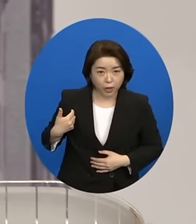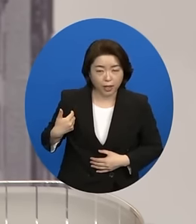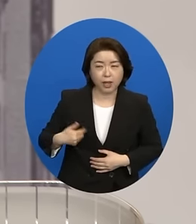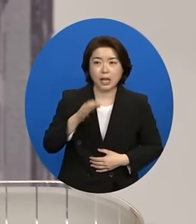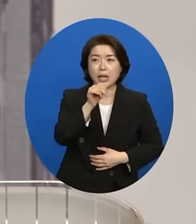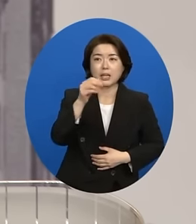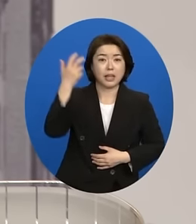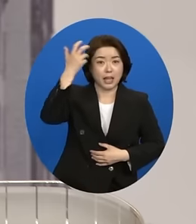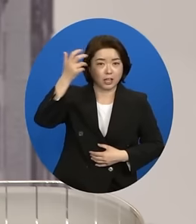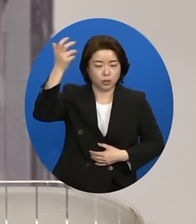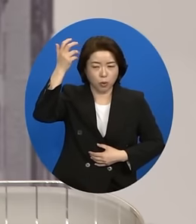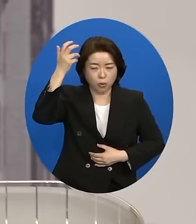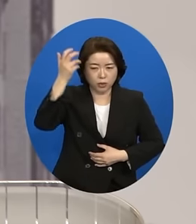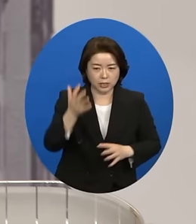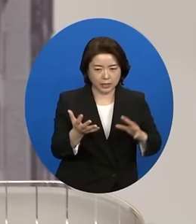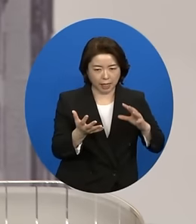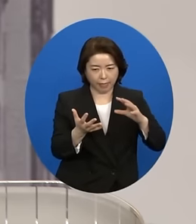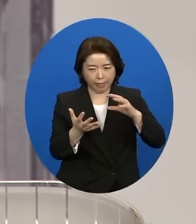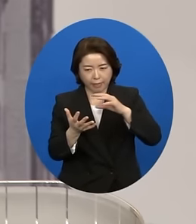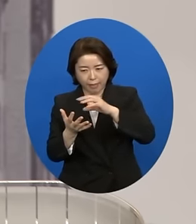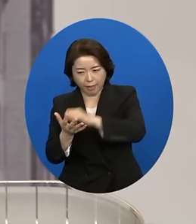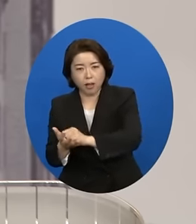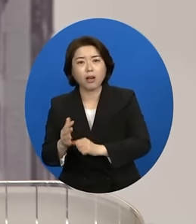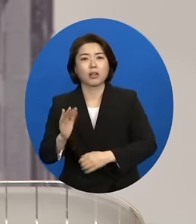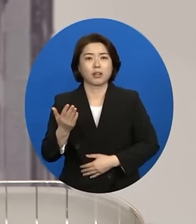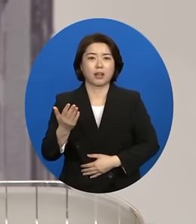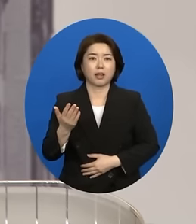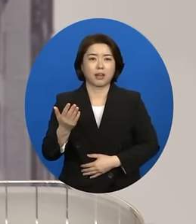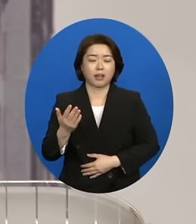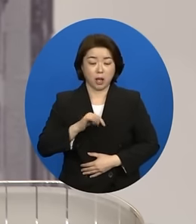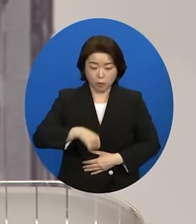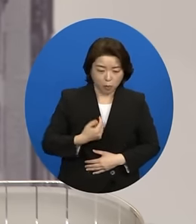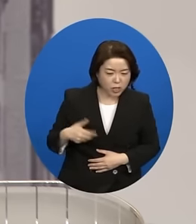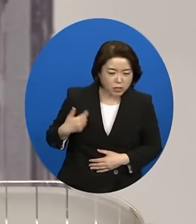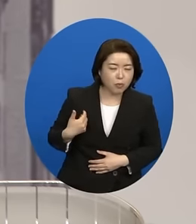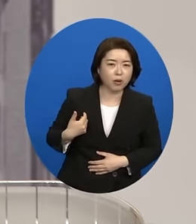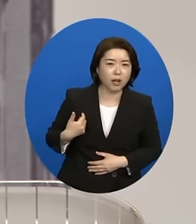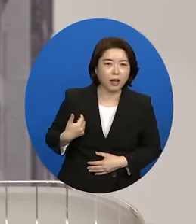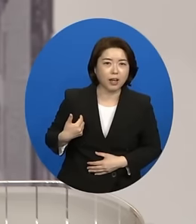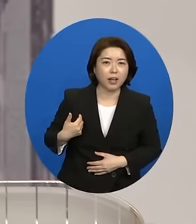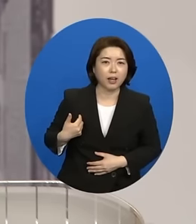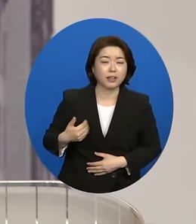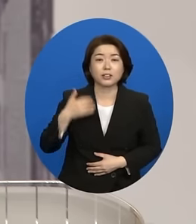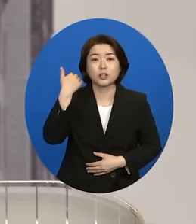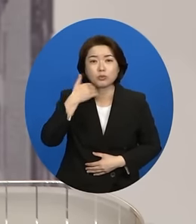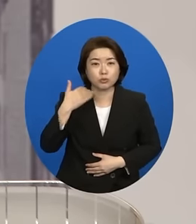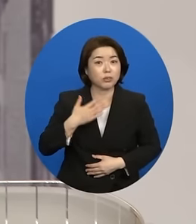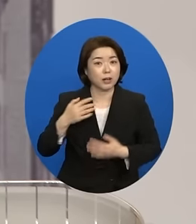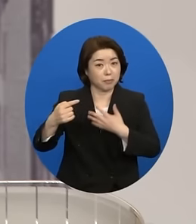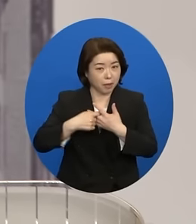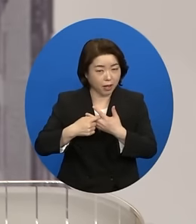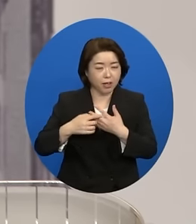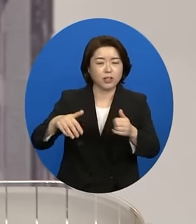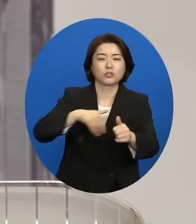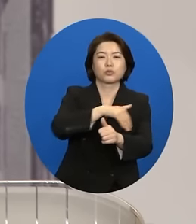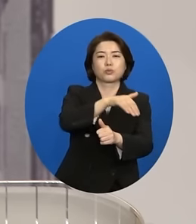잠식합니다. 우리가 모르게 잠식하기 때문에 본인은 잘 몰라요. 근데 누가 합니까? 주변 사람은